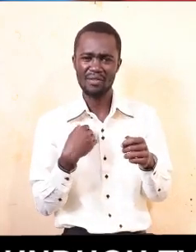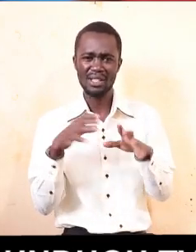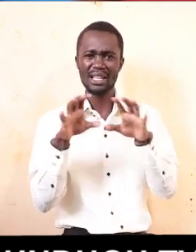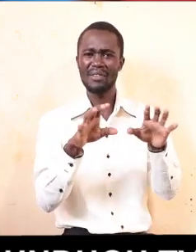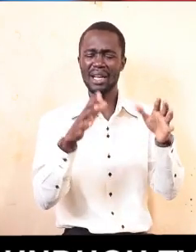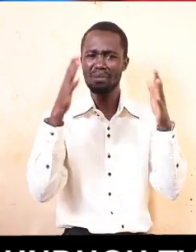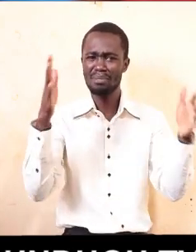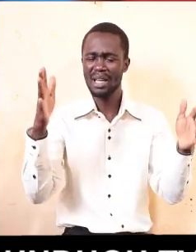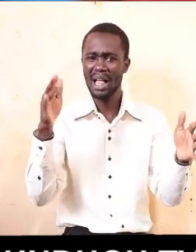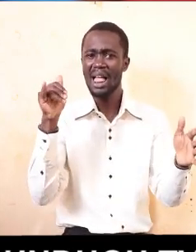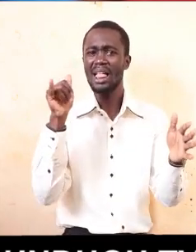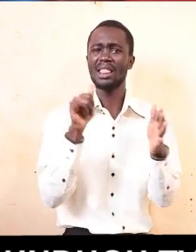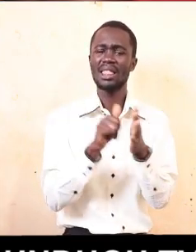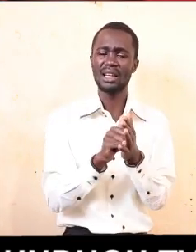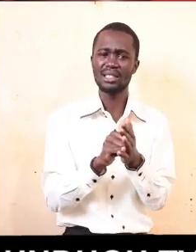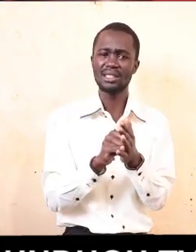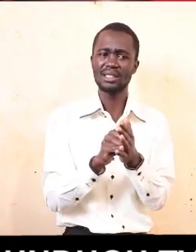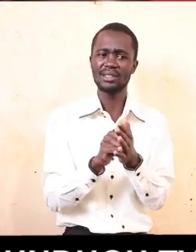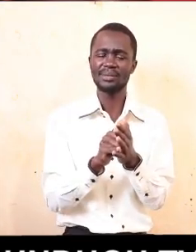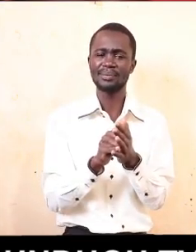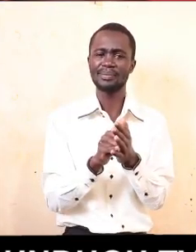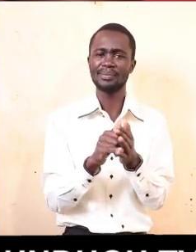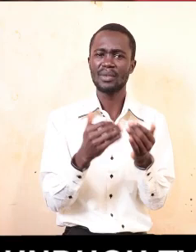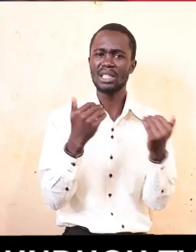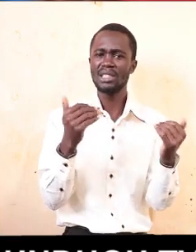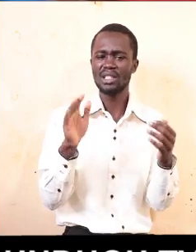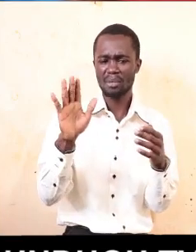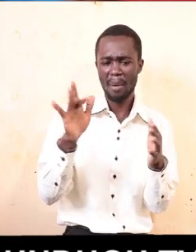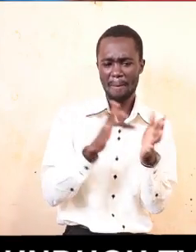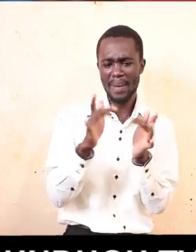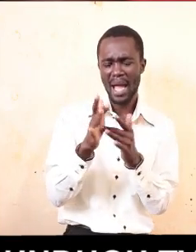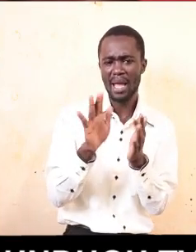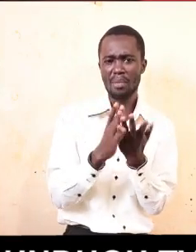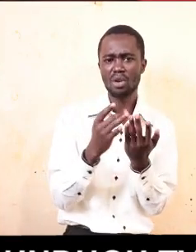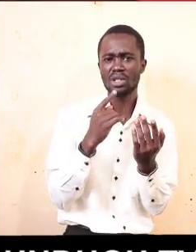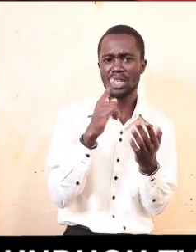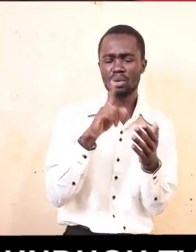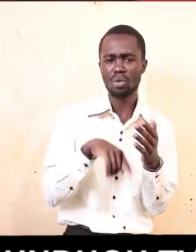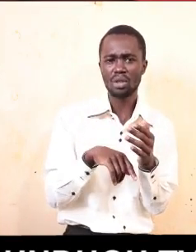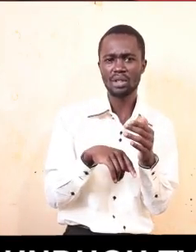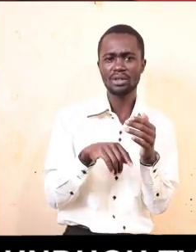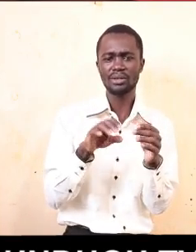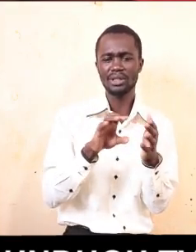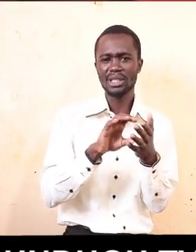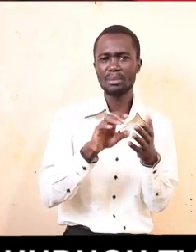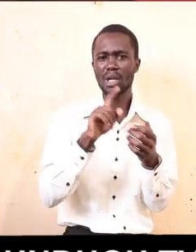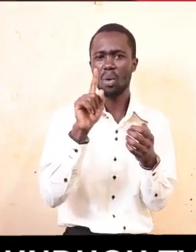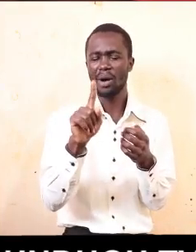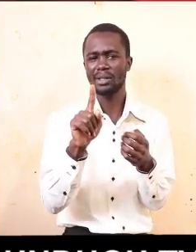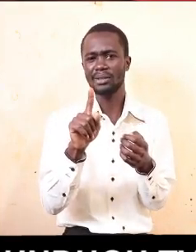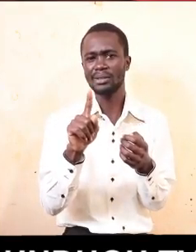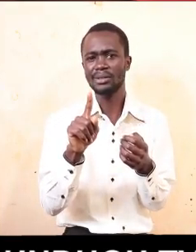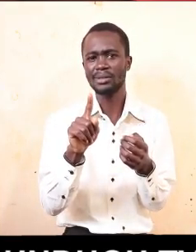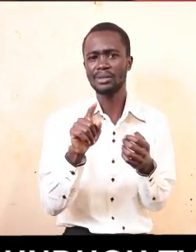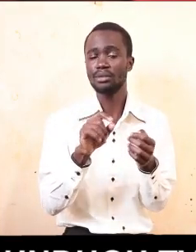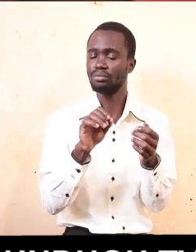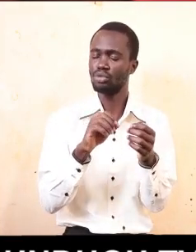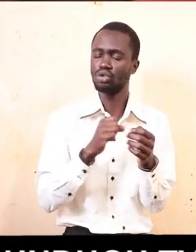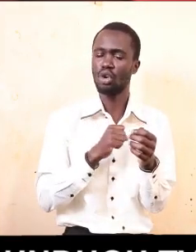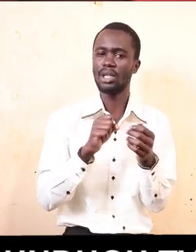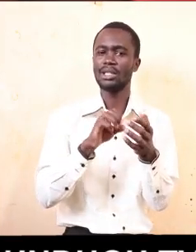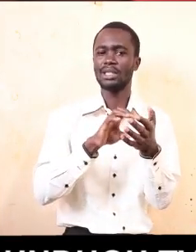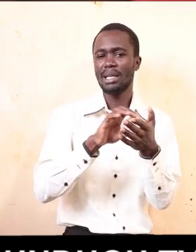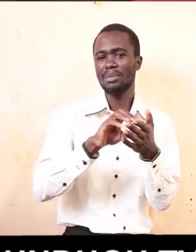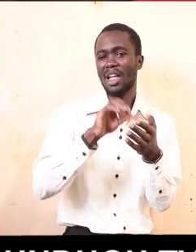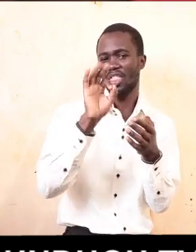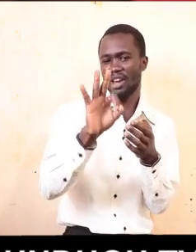kiasi ya kwamba watoto wao, Biblia inasema, ukisoma hapo Yoel chapter 1 chapter